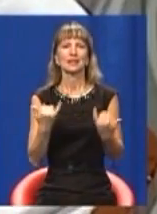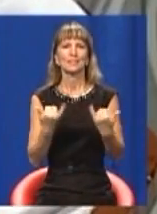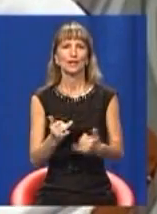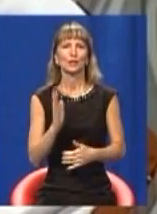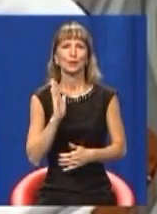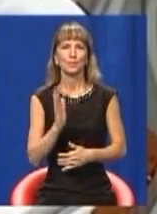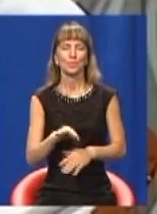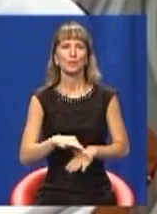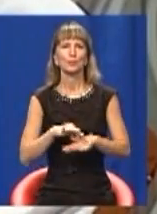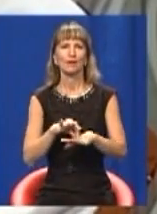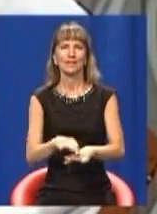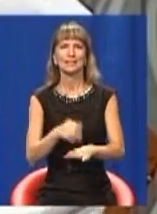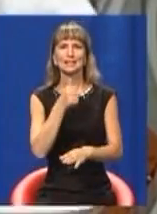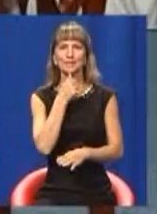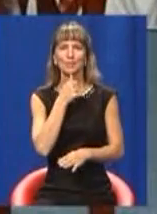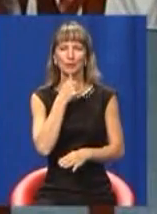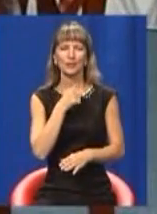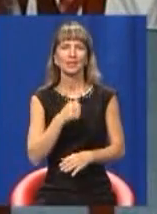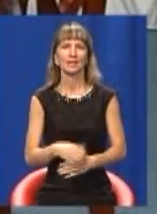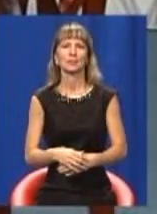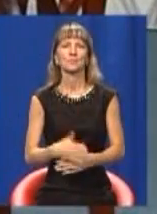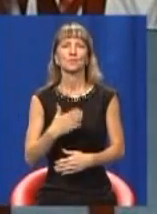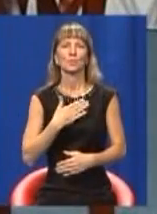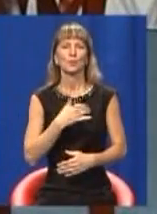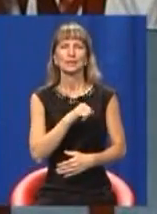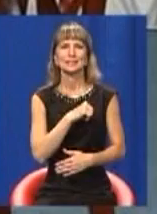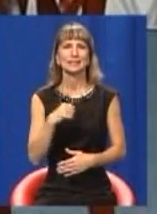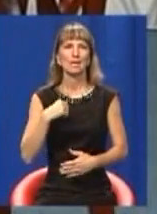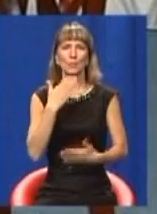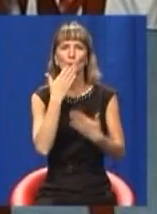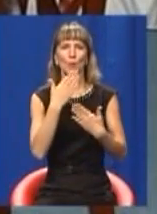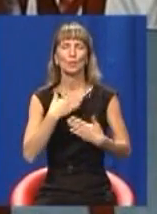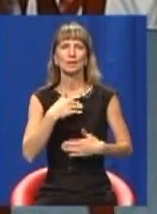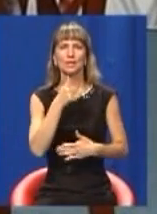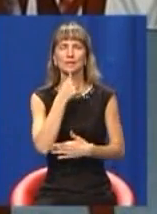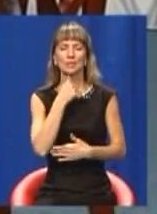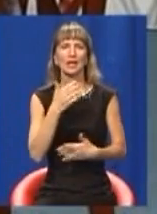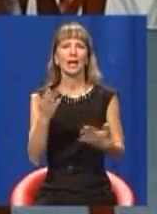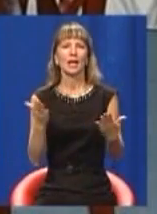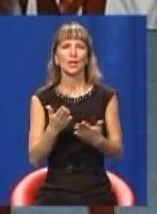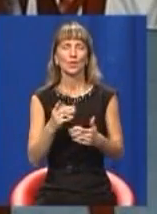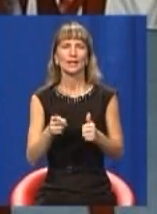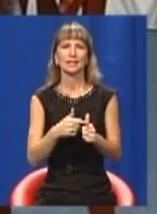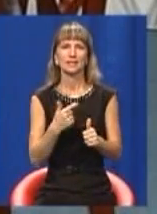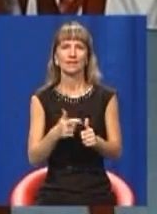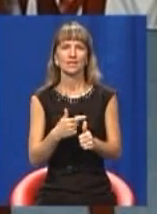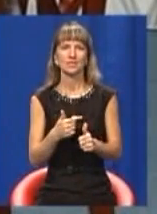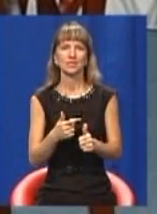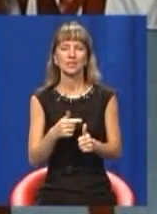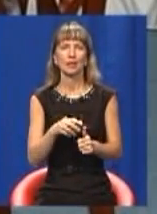тобой проводить эксперимент. Мой самый любимый эксперимент, который называется